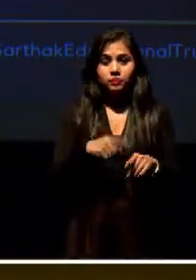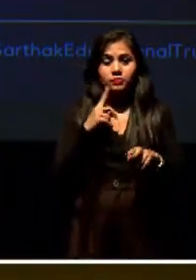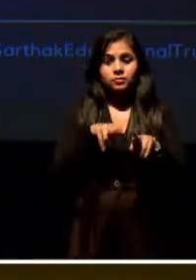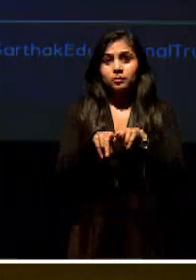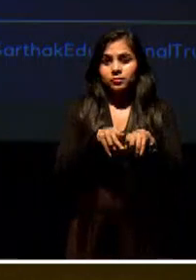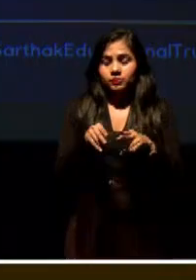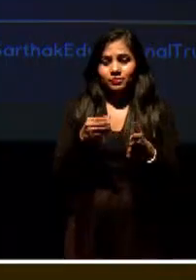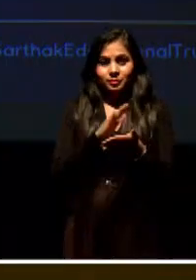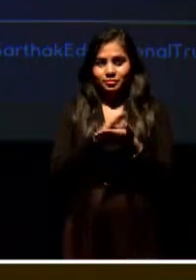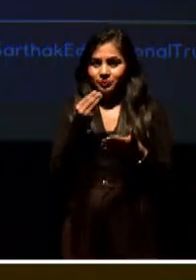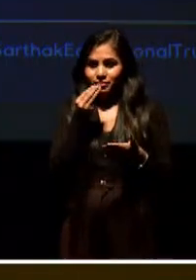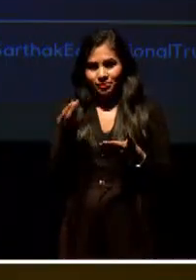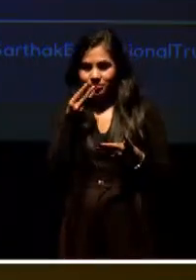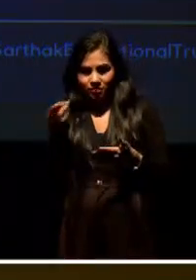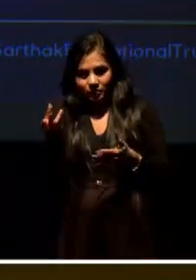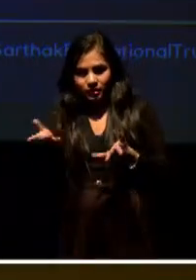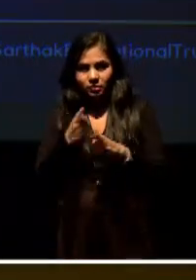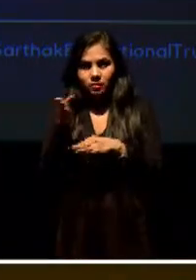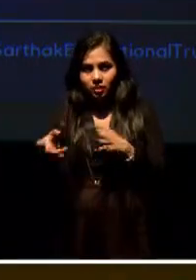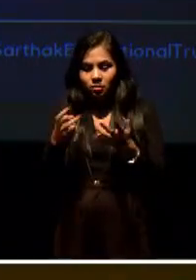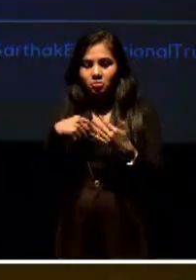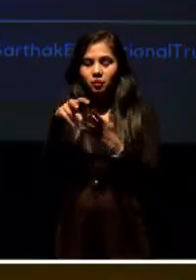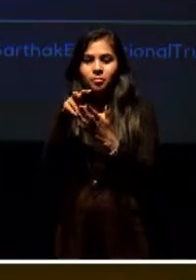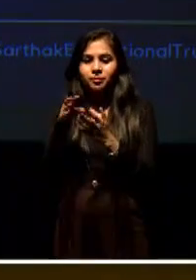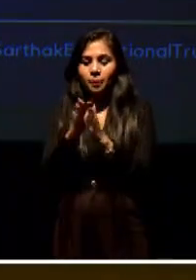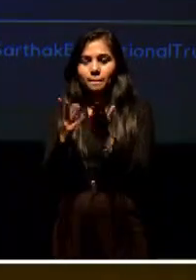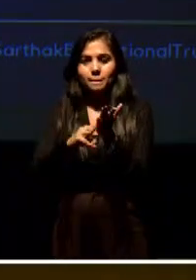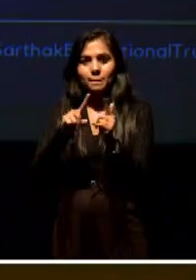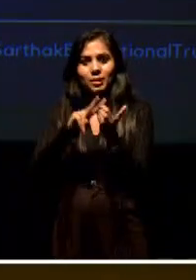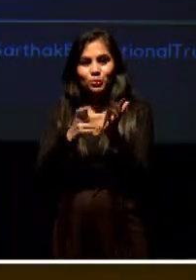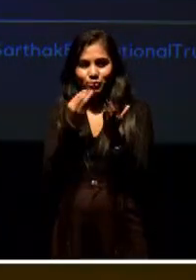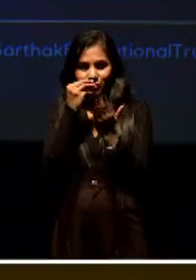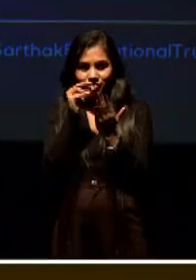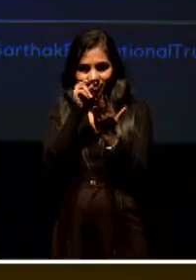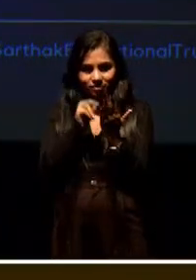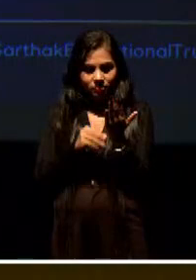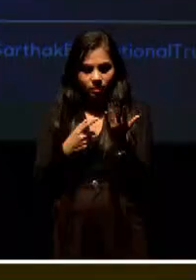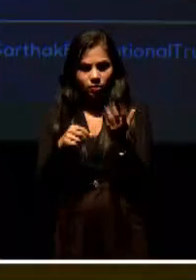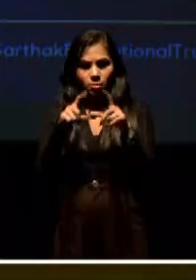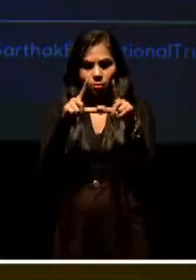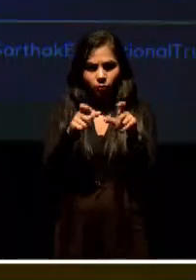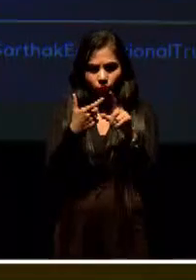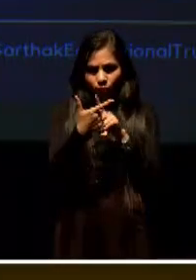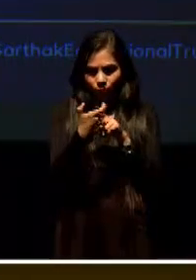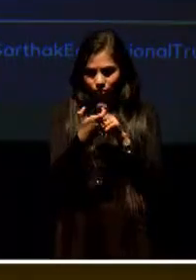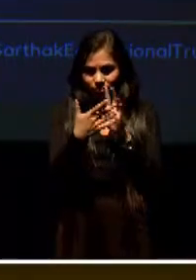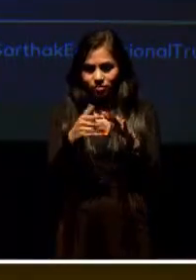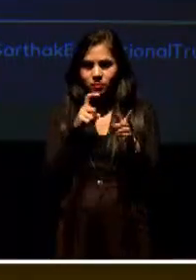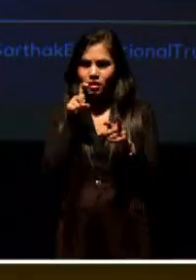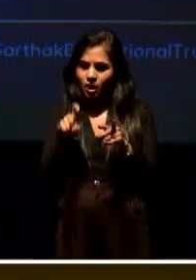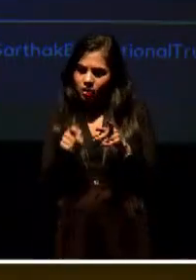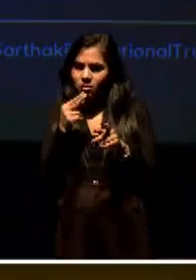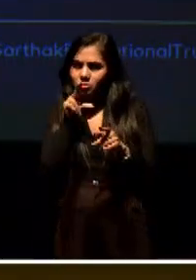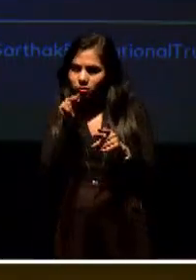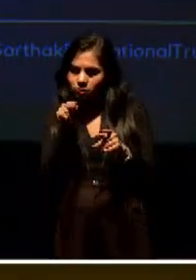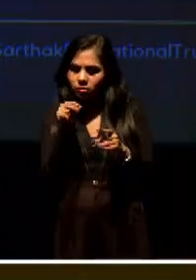मेन्यू कार्ड उठाऊं, जो कि मैं विजुअली इम्पेयर्ड होने के नाते नहीं पढ़ सकता, तो मैं मोबाइल से उसकी फ़ोटो लेकर उससे पूछ सकता हूँ बोल